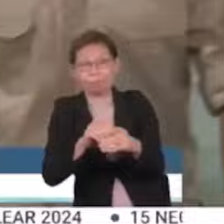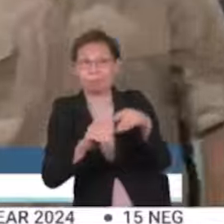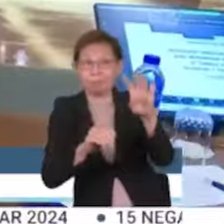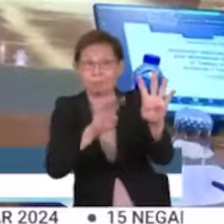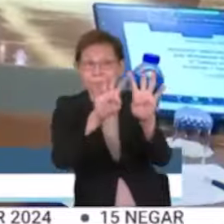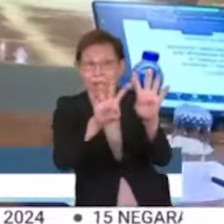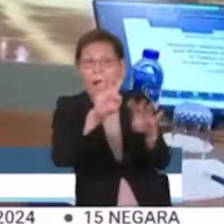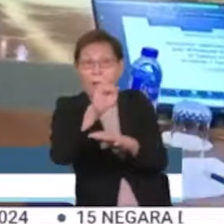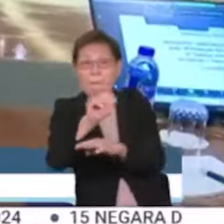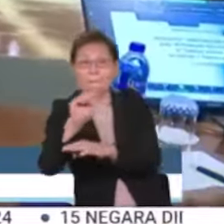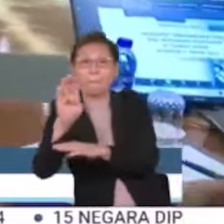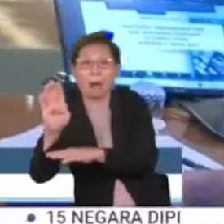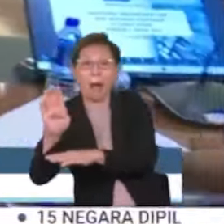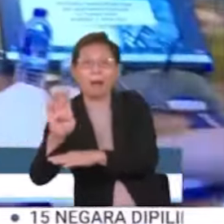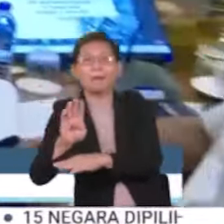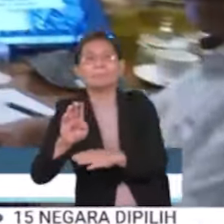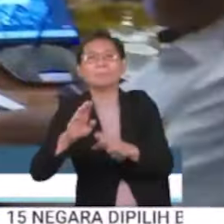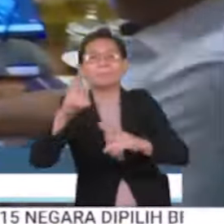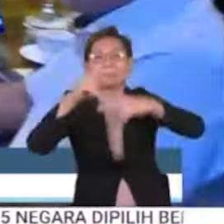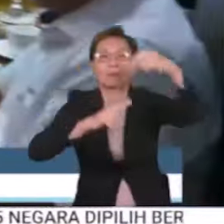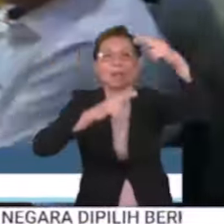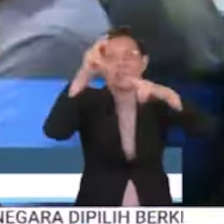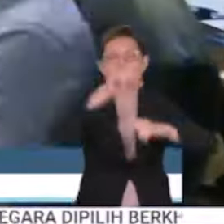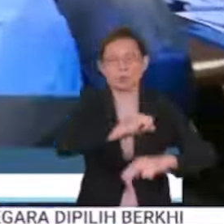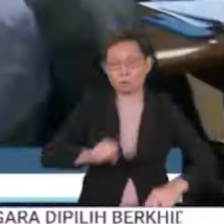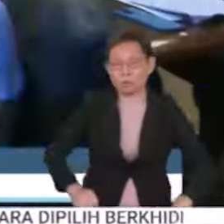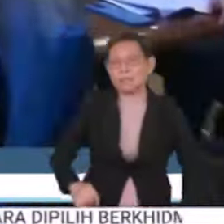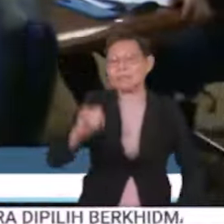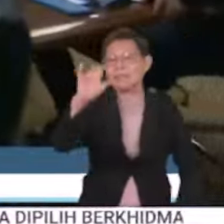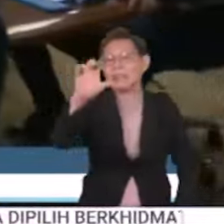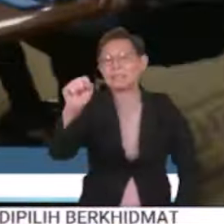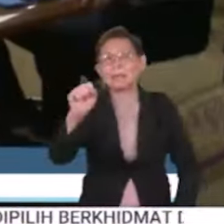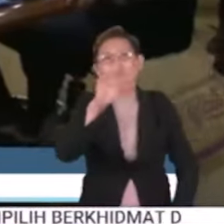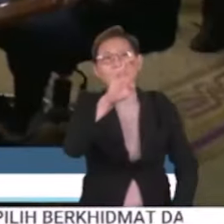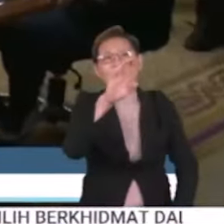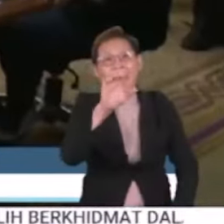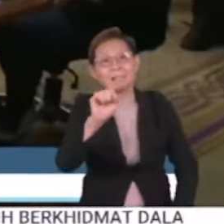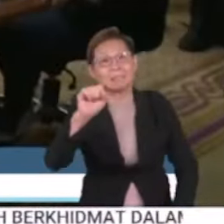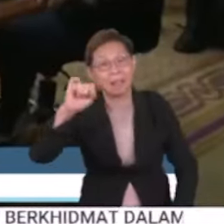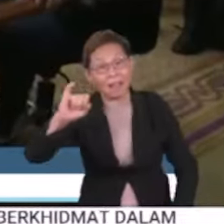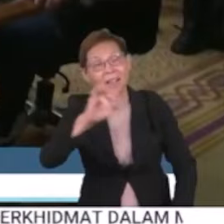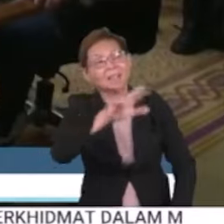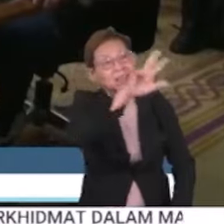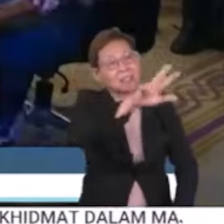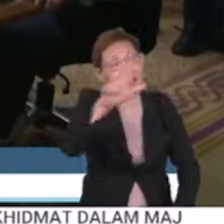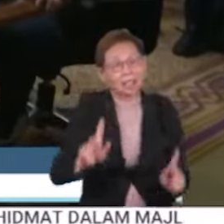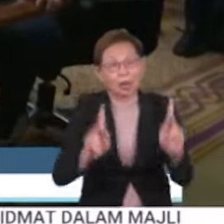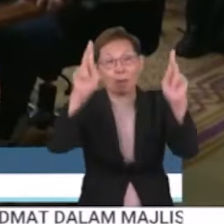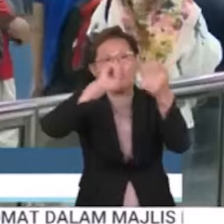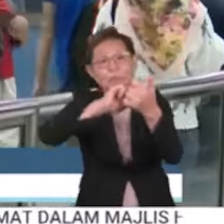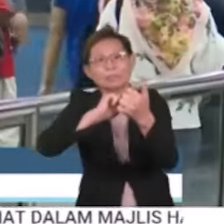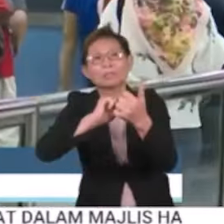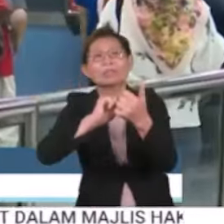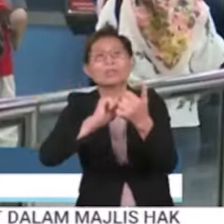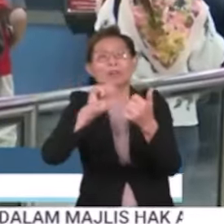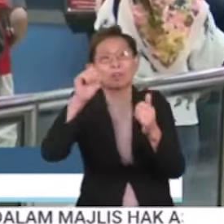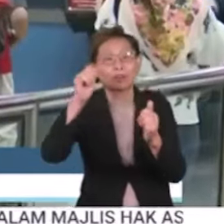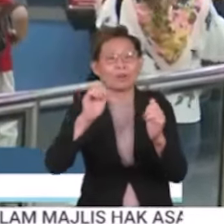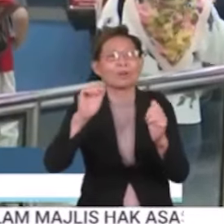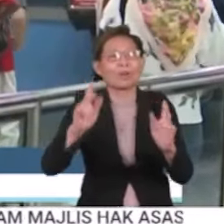44 mbaike di bangunan Sultan Iskandar BSI manakala 33 lagi di Kompleks Sultan Abu